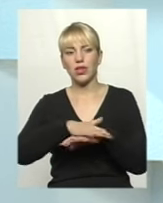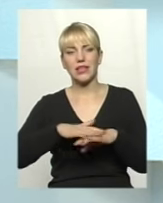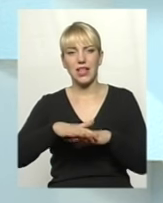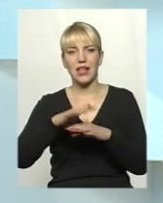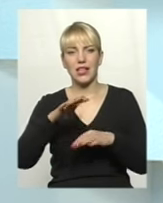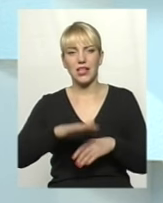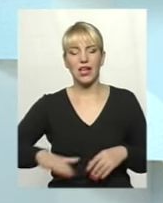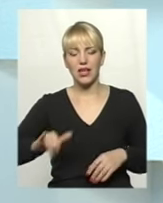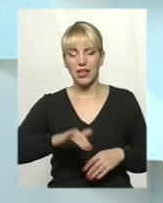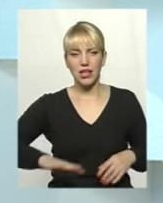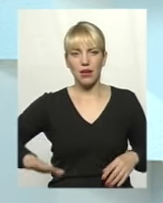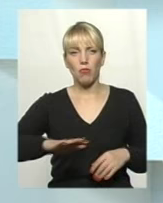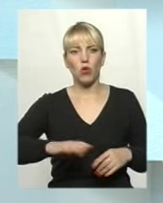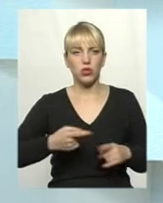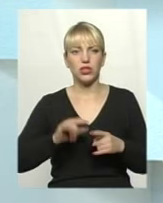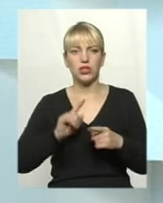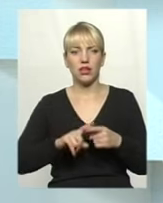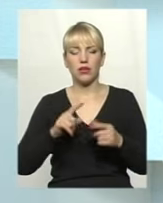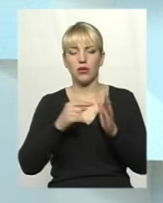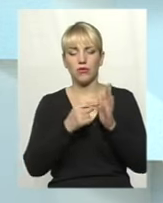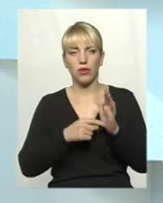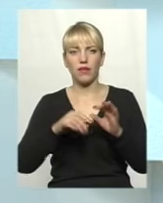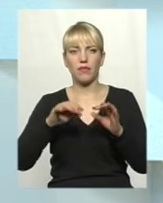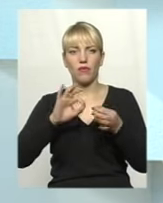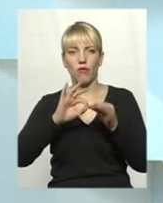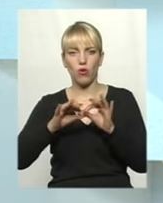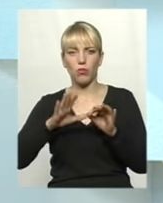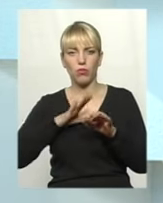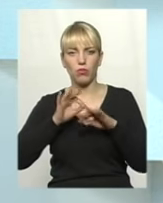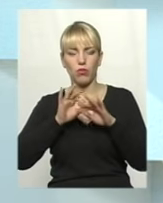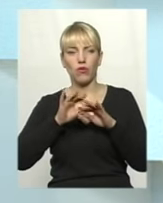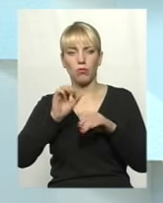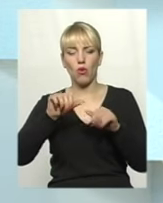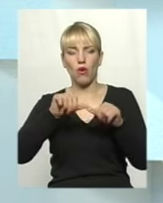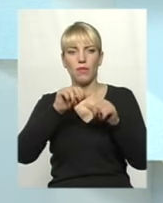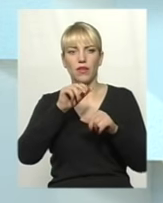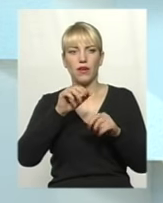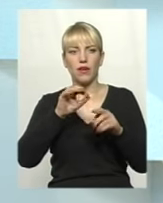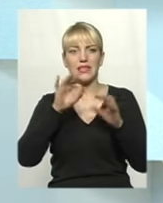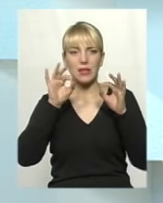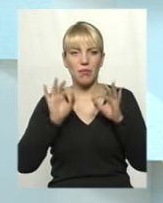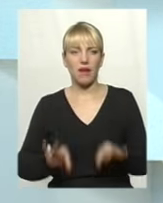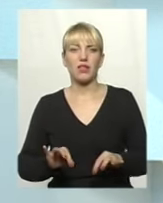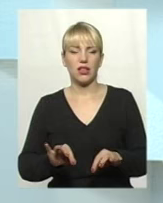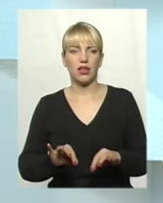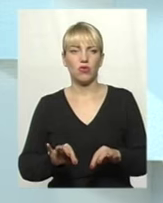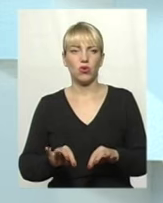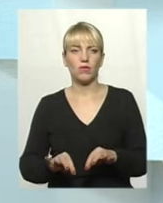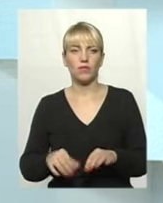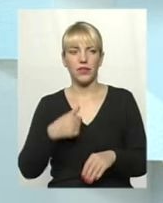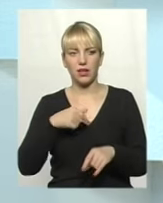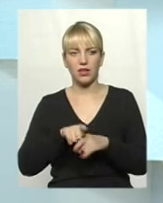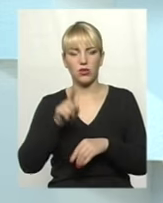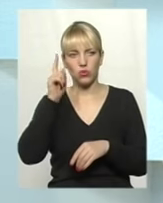площі. Формульний розподіл, розподіл проведено по формулі справедливо. Я так